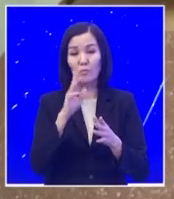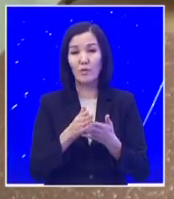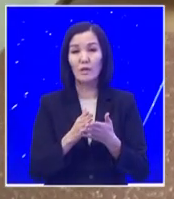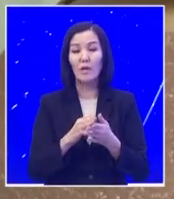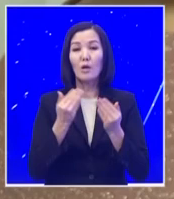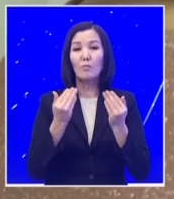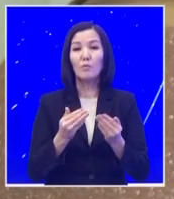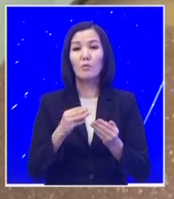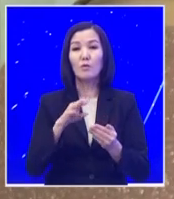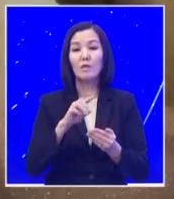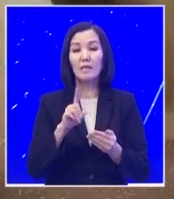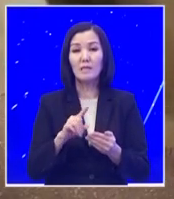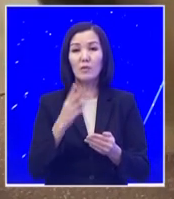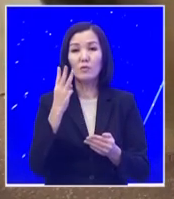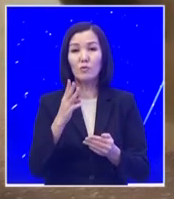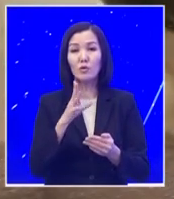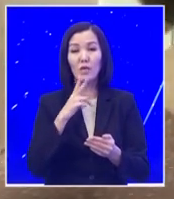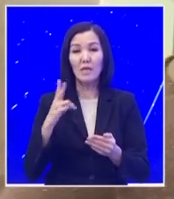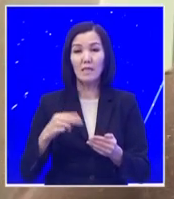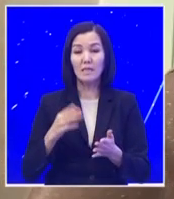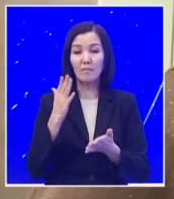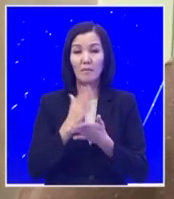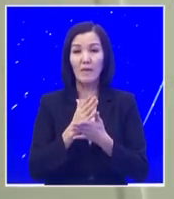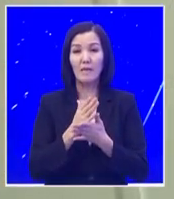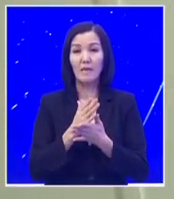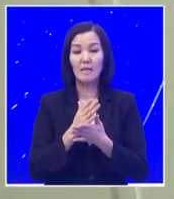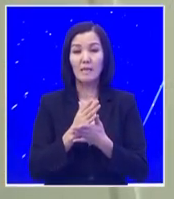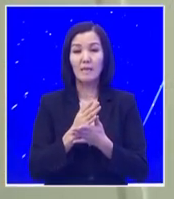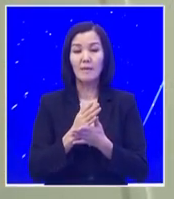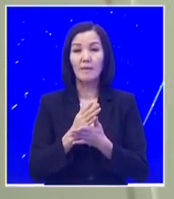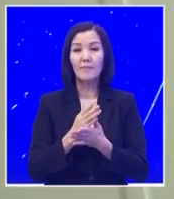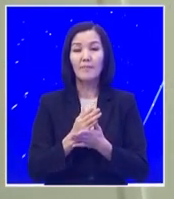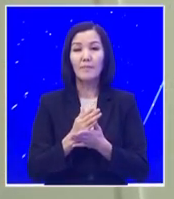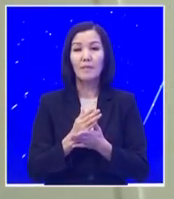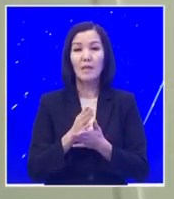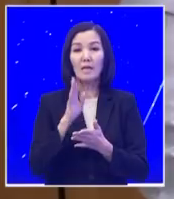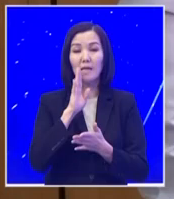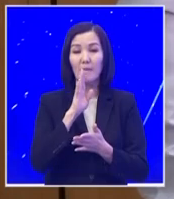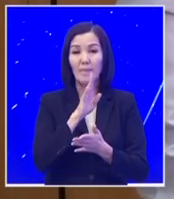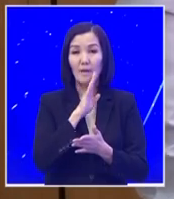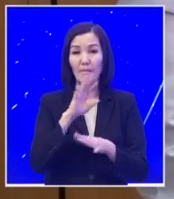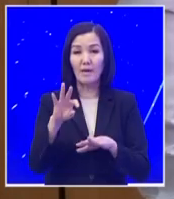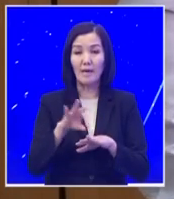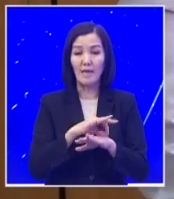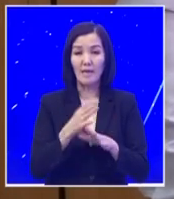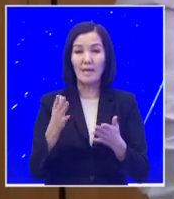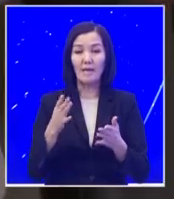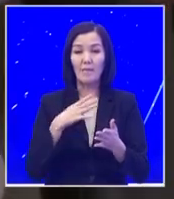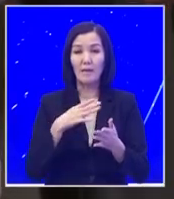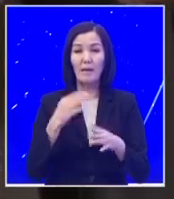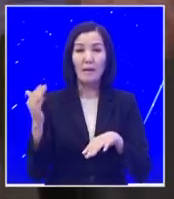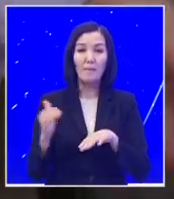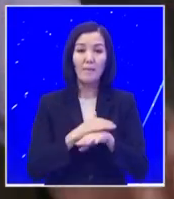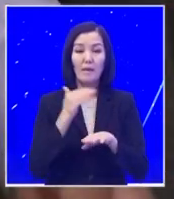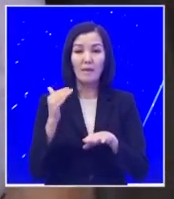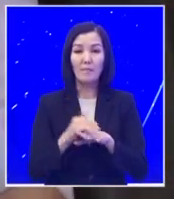Танзила бүгінде үш қыз өсіріп жеткізген аяулы ана, азаматқа адал жар, білікті маман. Оның мейірмен ізгілікке